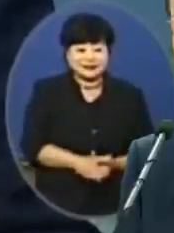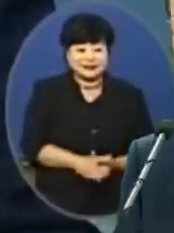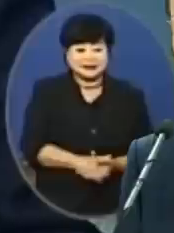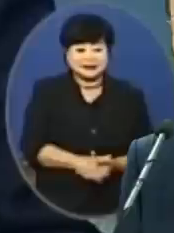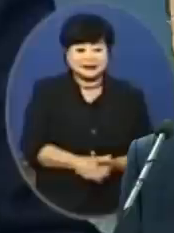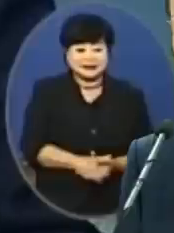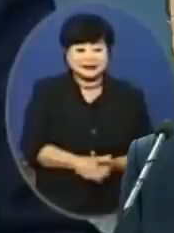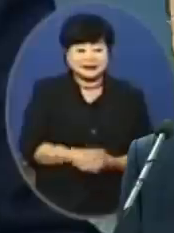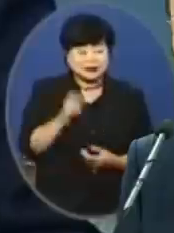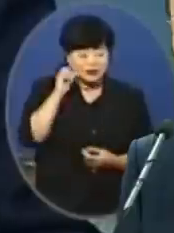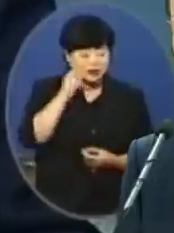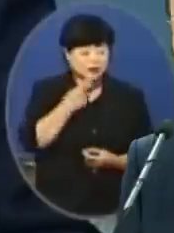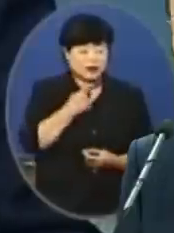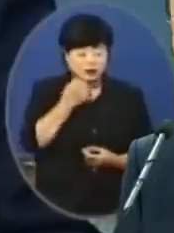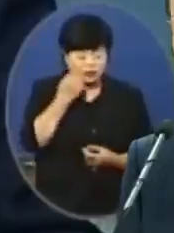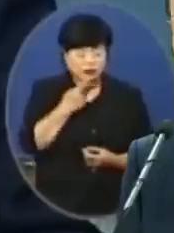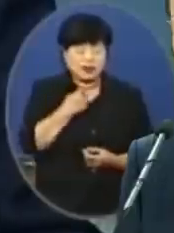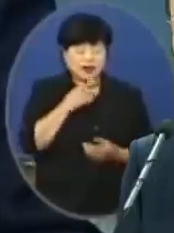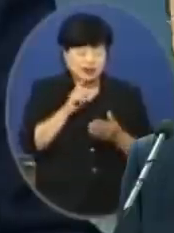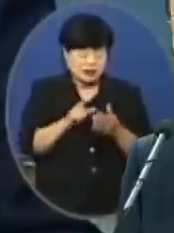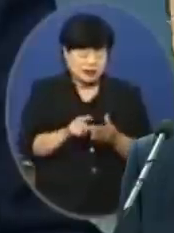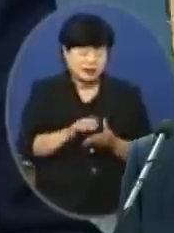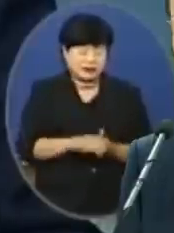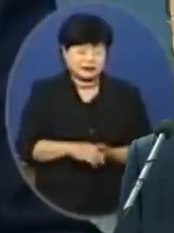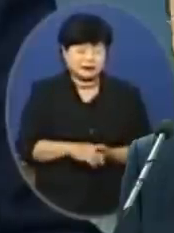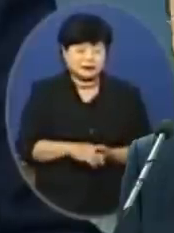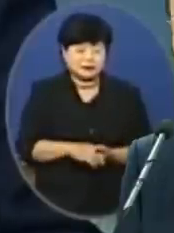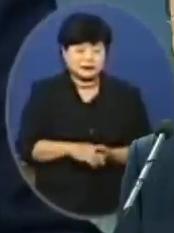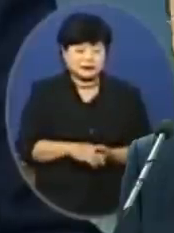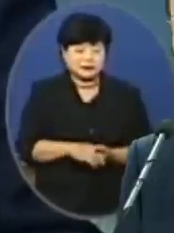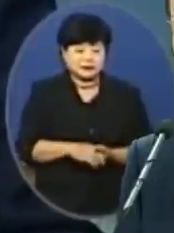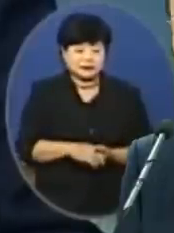왜냐하면 저도 어려움을 당하고 고통스러울 때,